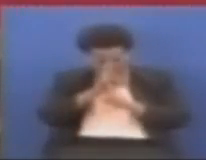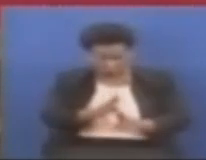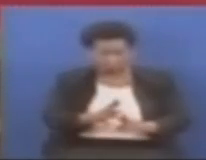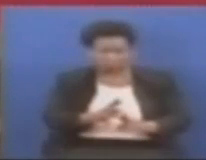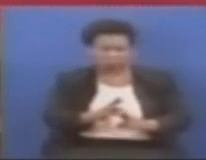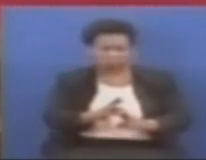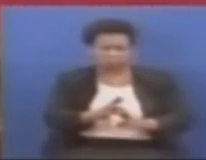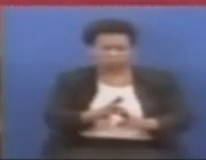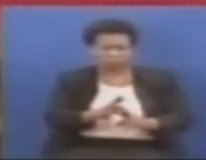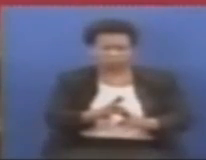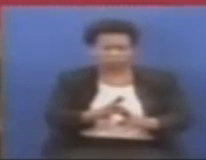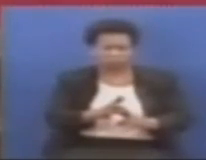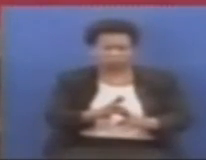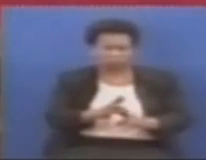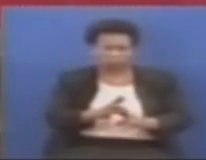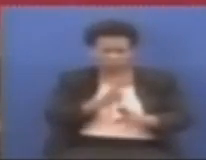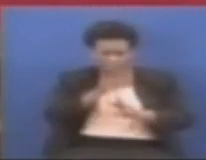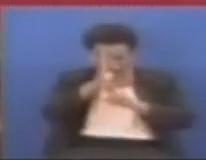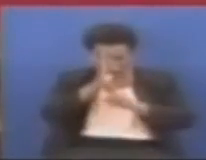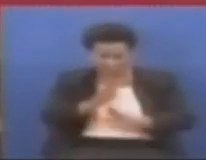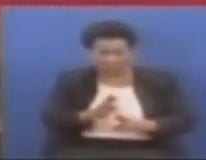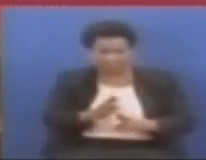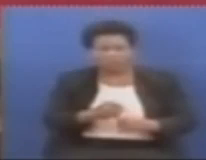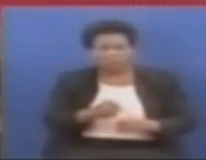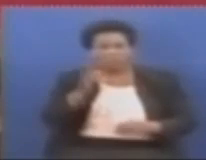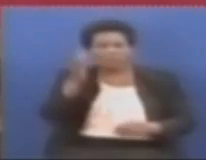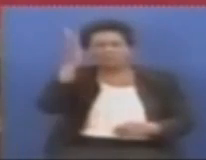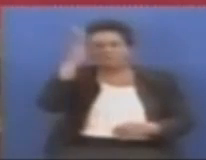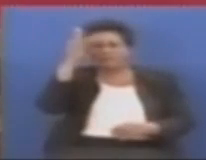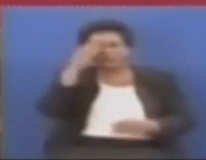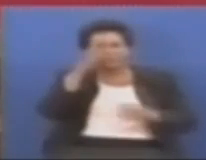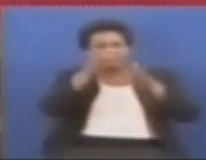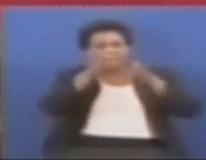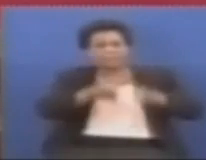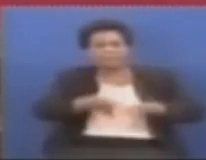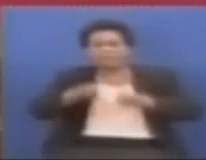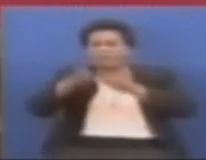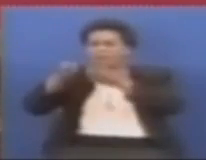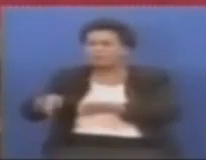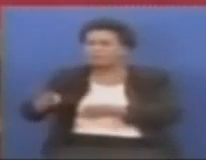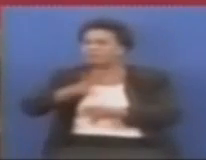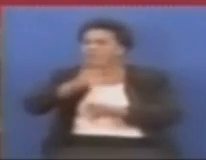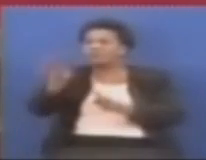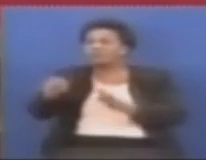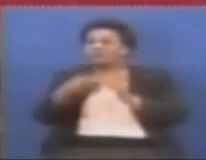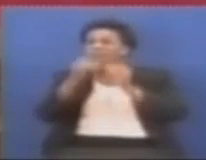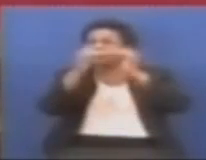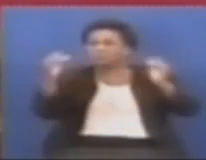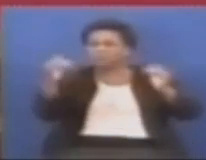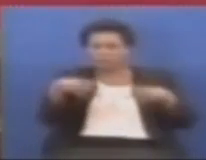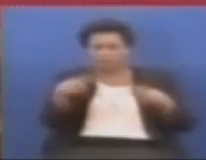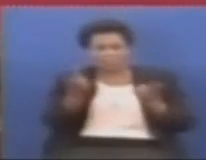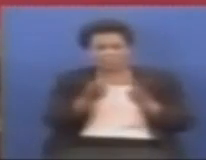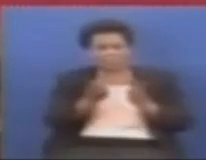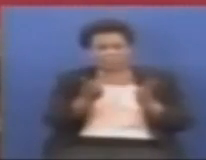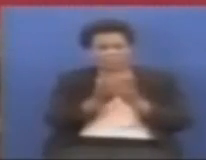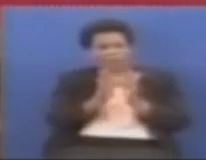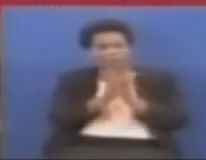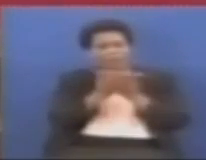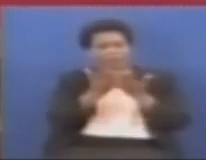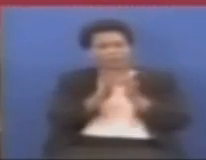masuala ya mirathi yanasimamiwa na sheria ya mirathi sura ya